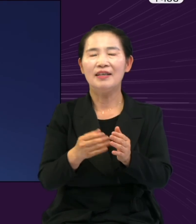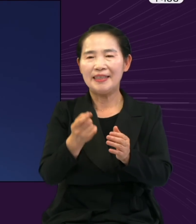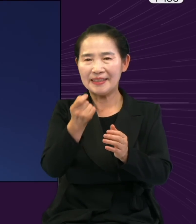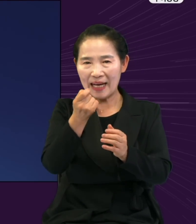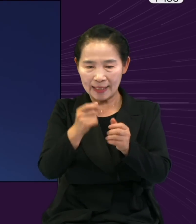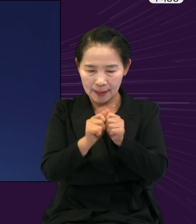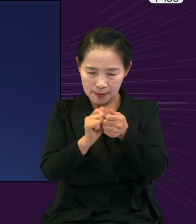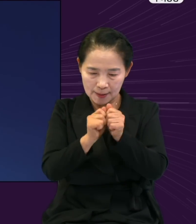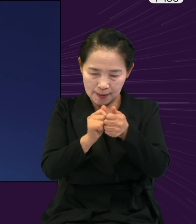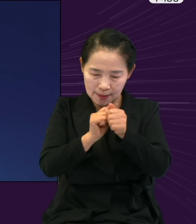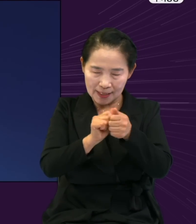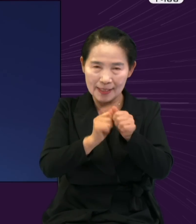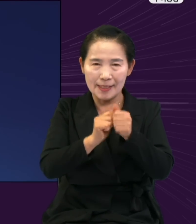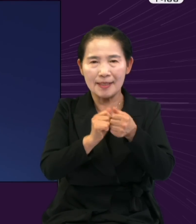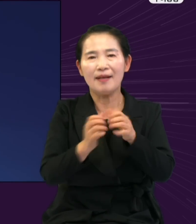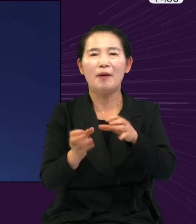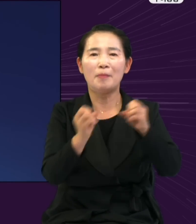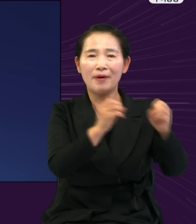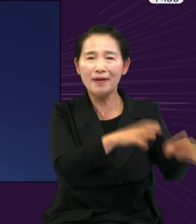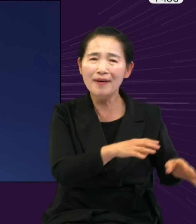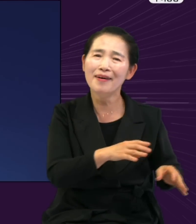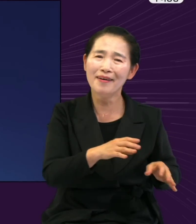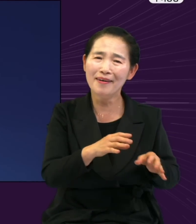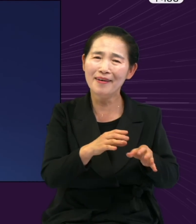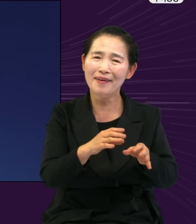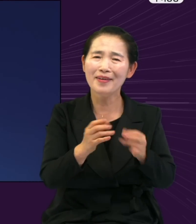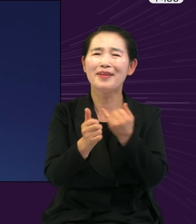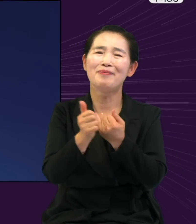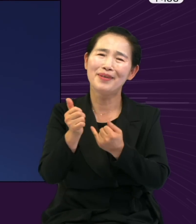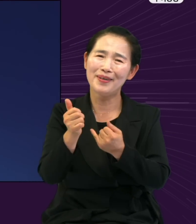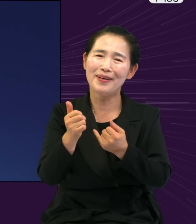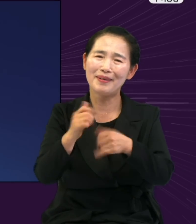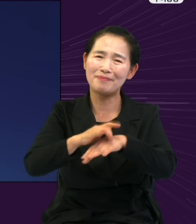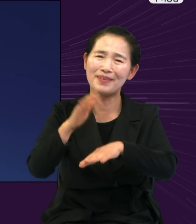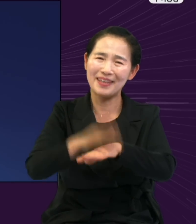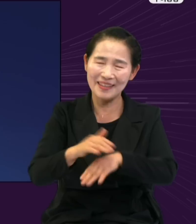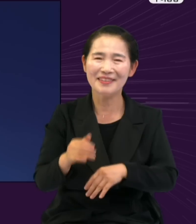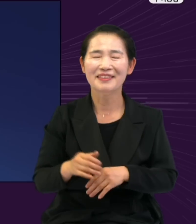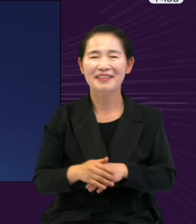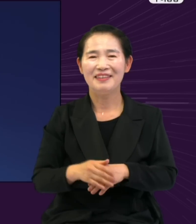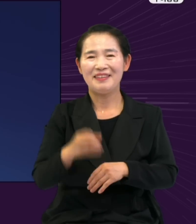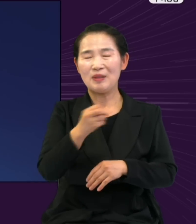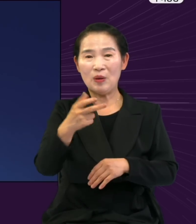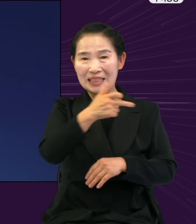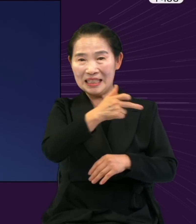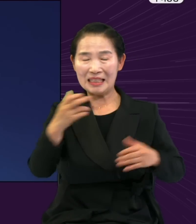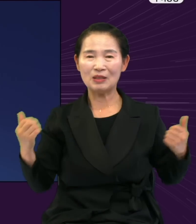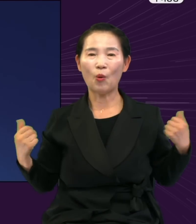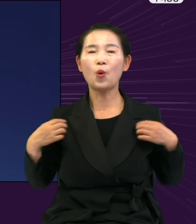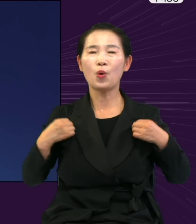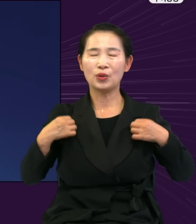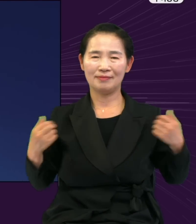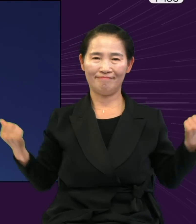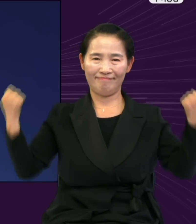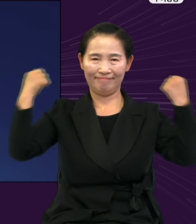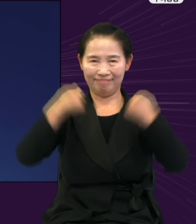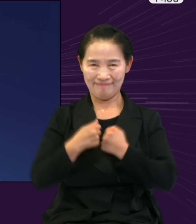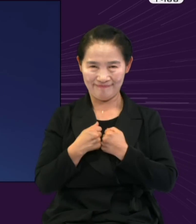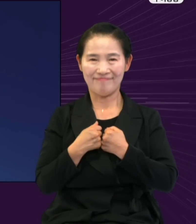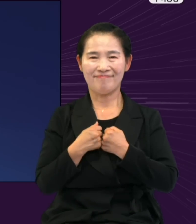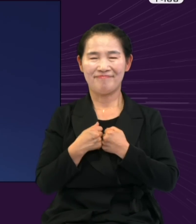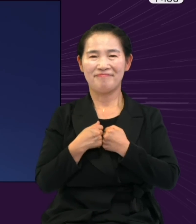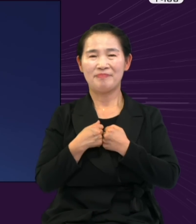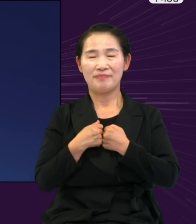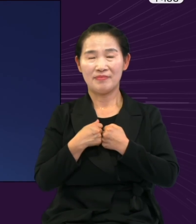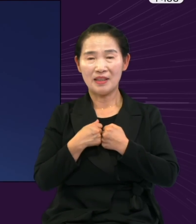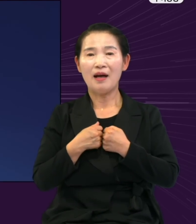보이지 않게 찢어버리는 모습을 보였습니다. 큰 옷도 이유가 있습니다. 한 번도 정식 매장에서 옷을